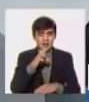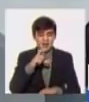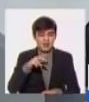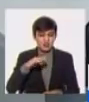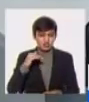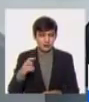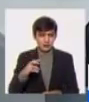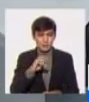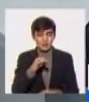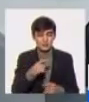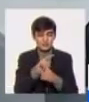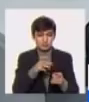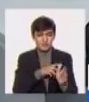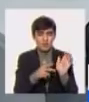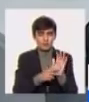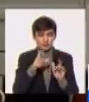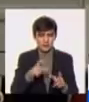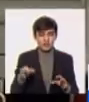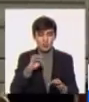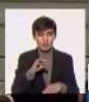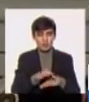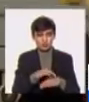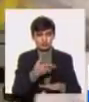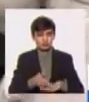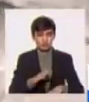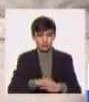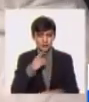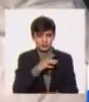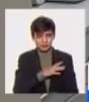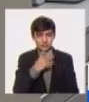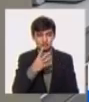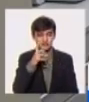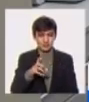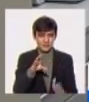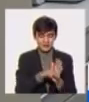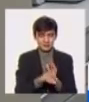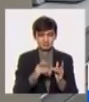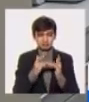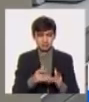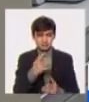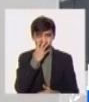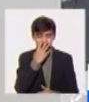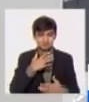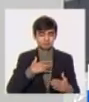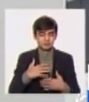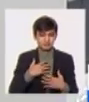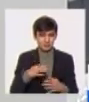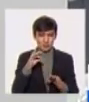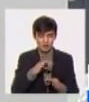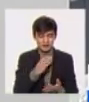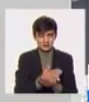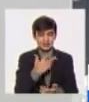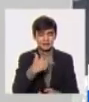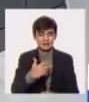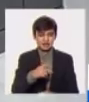что состояние 8 заболевших оценивается как тяжелое. Из них 4 находятся на искусственной вентиляции легких. У